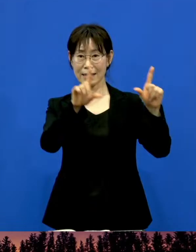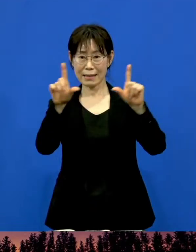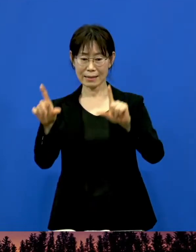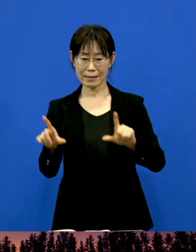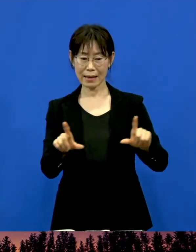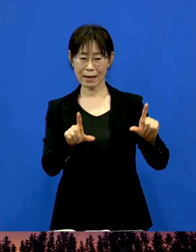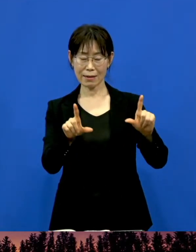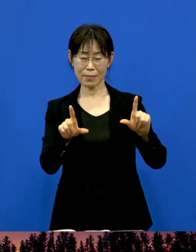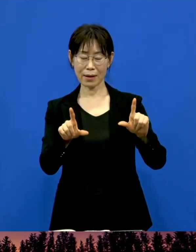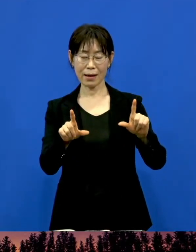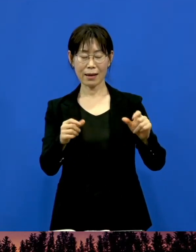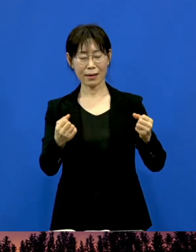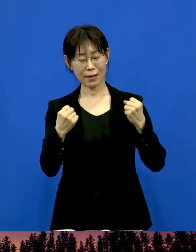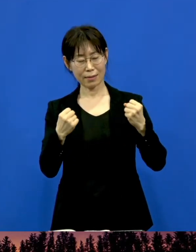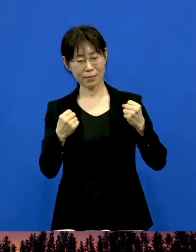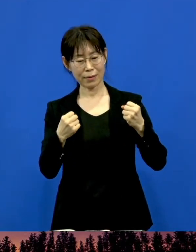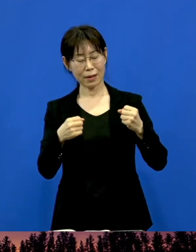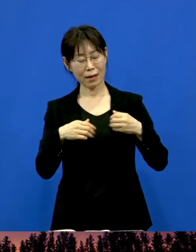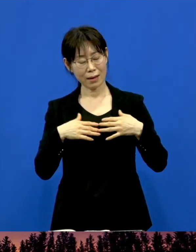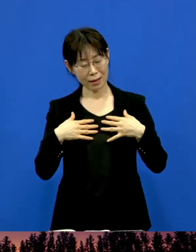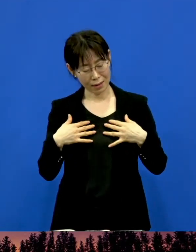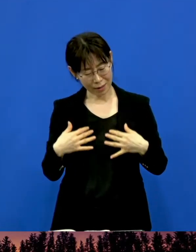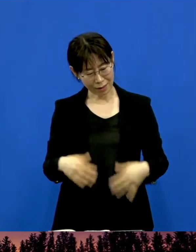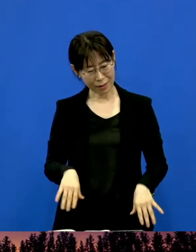다 그냥 엉뚱한 데 빠져나가요.